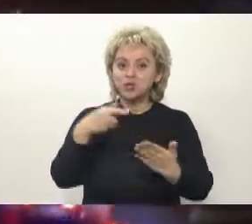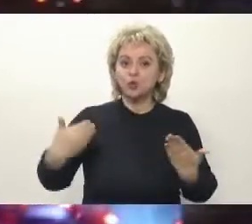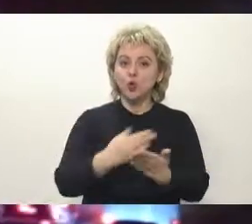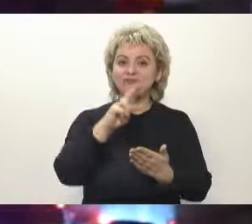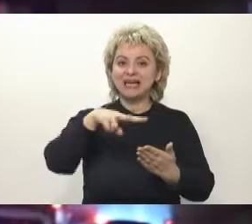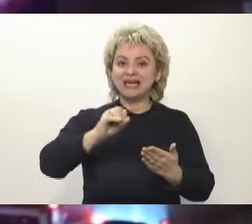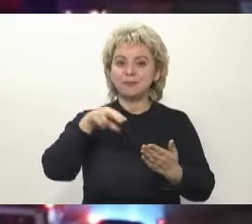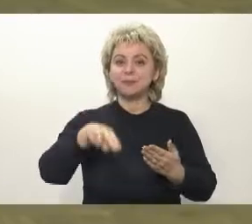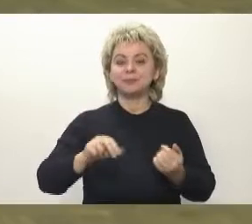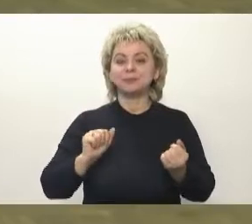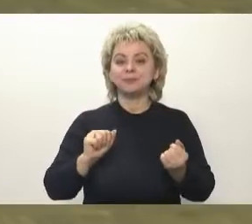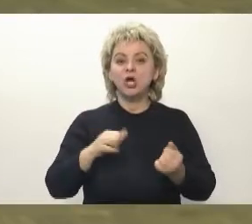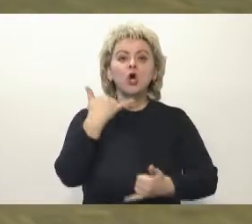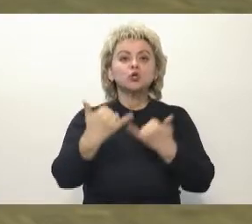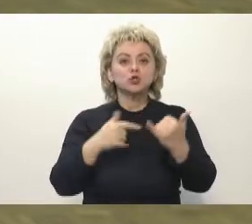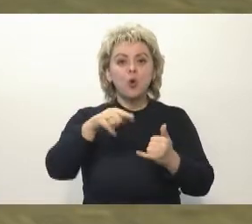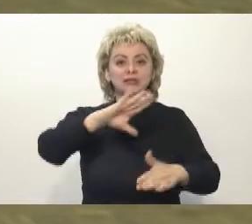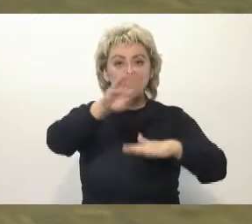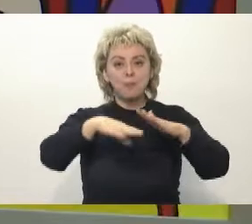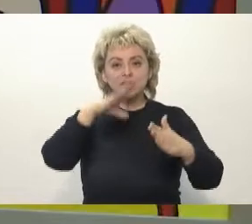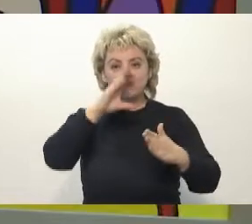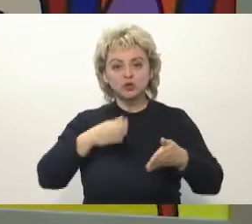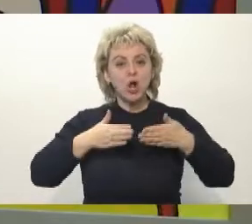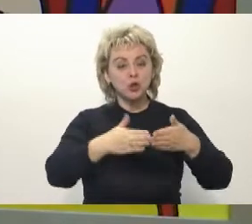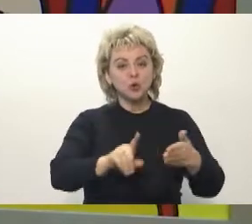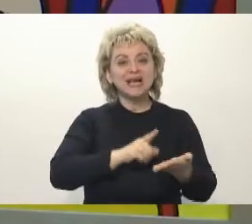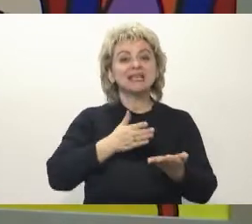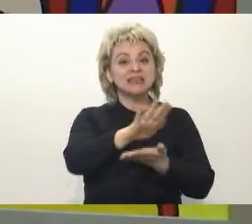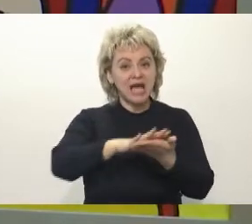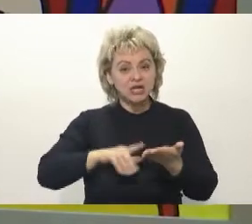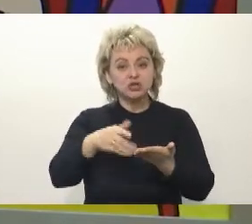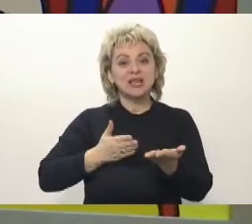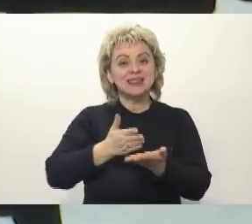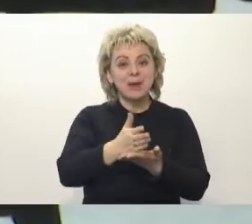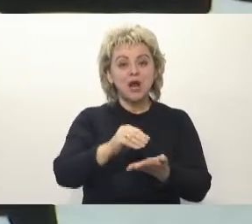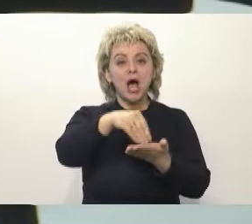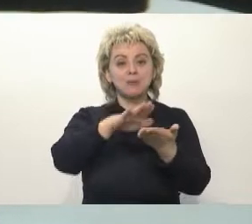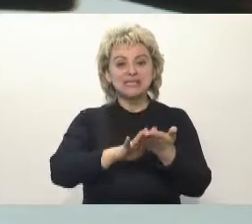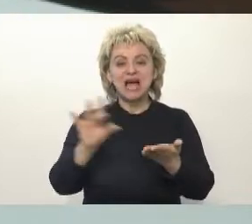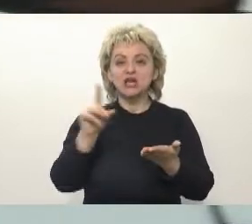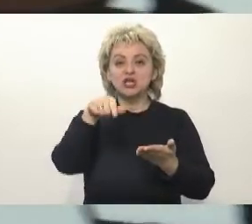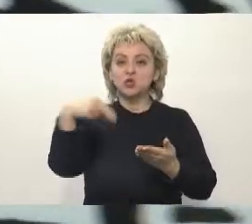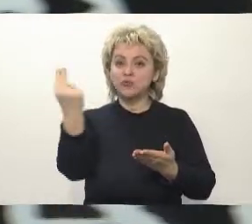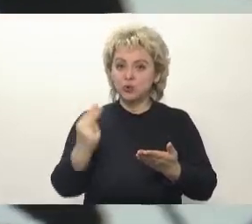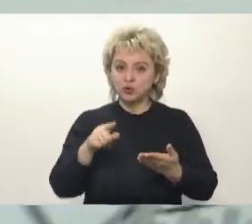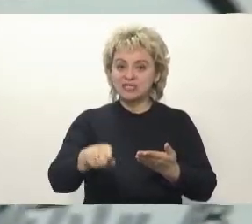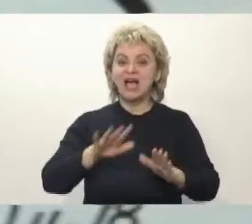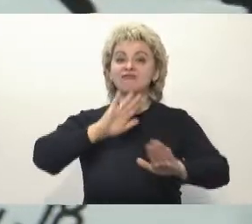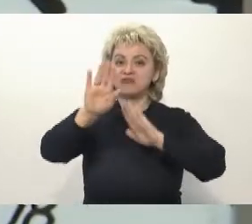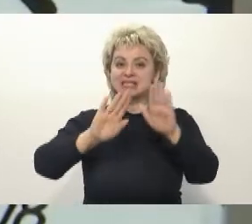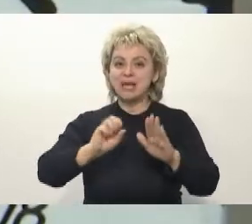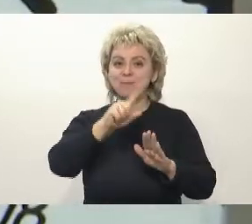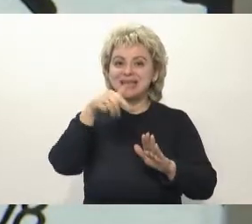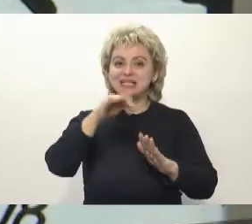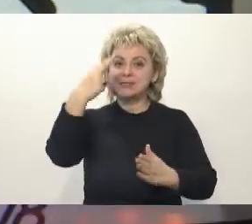клип. Желтая подводная лодка должна плыть дальше. Направление обозначил ростовский карикатурист выставкой